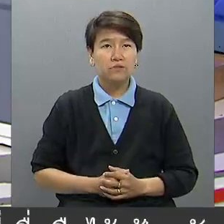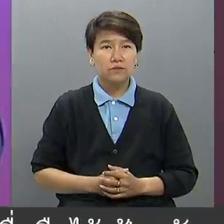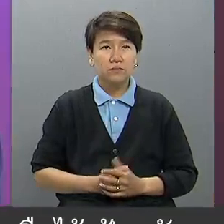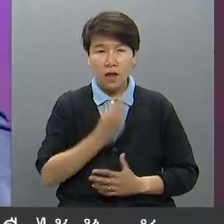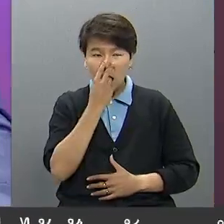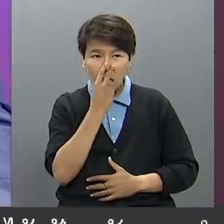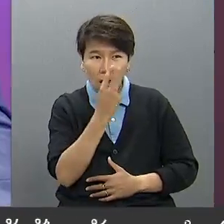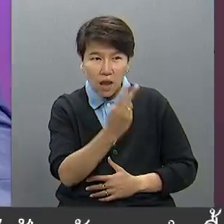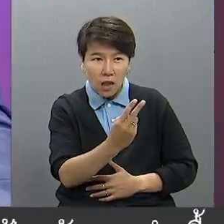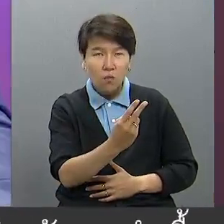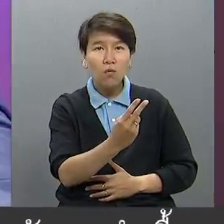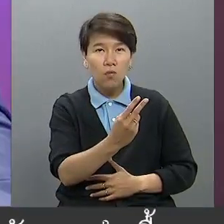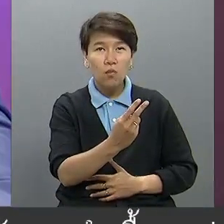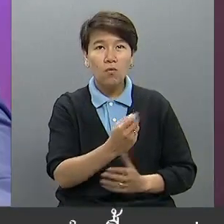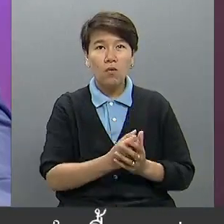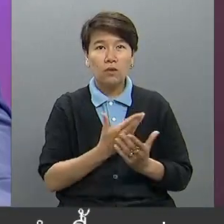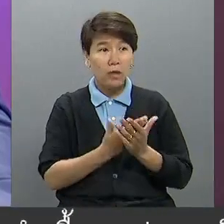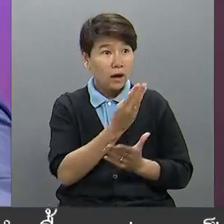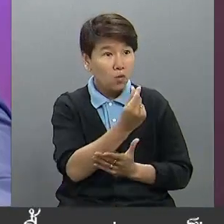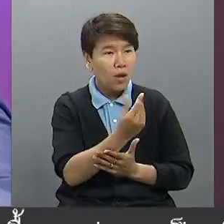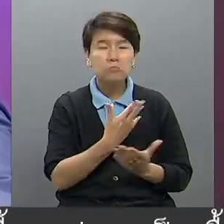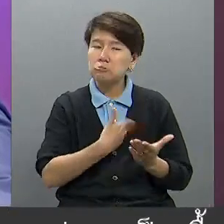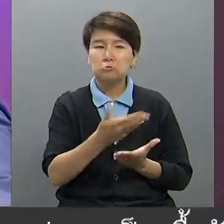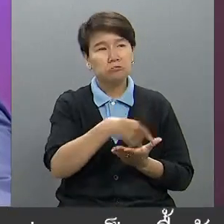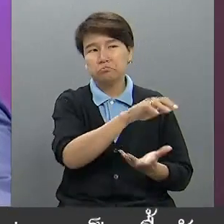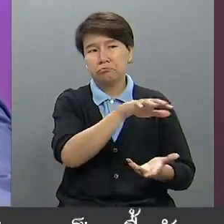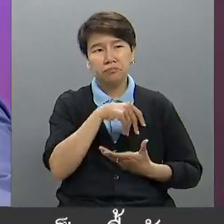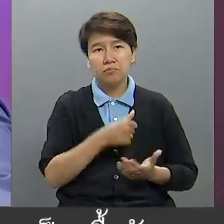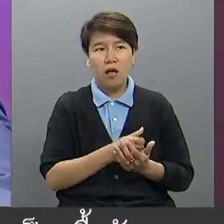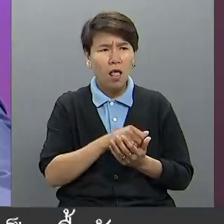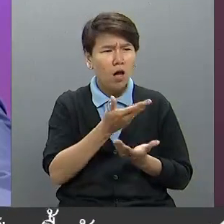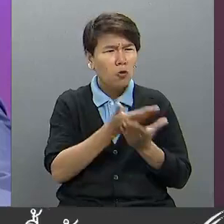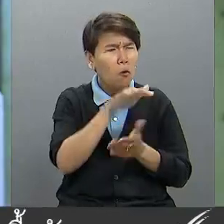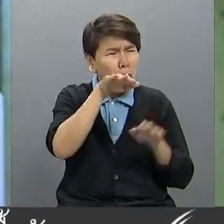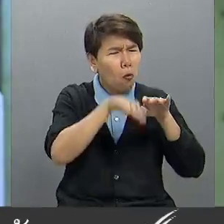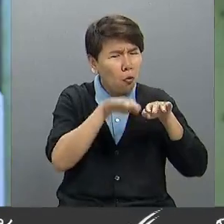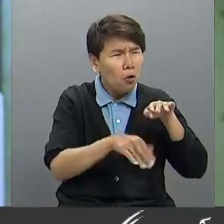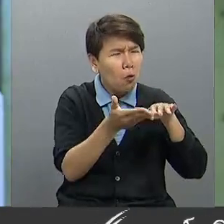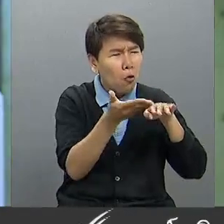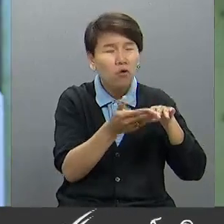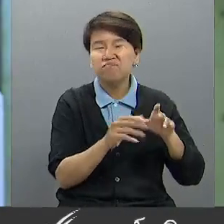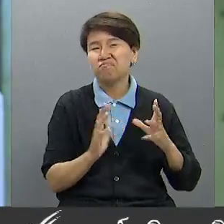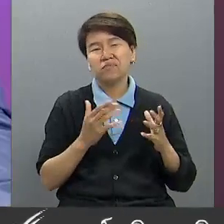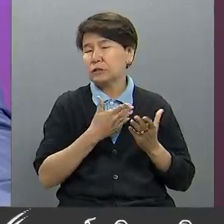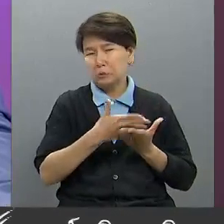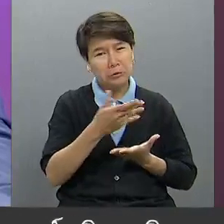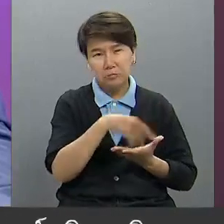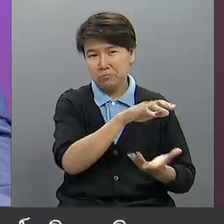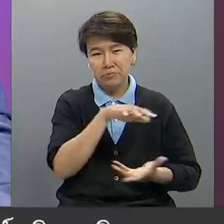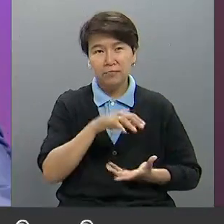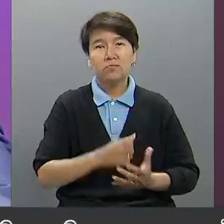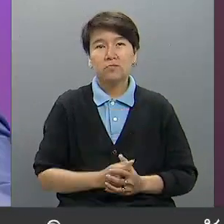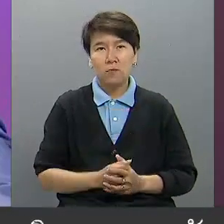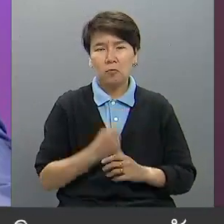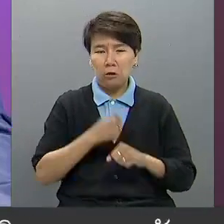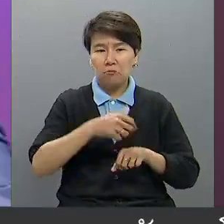บอกเลยว่าไม่เคยต่อราคานะถ้าเกิดเราต้องอยากได้หรือต้องซื้อจริงๆเพราะว่าก่อนมันจะได้แต่ละผืนมันยาก ใช่ค่ะ นะไปเที่ยวกันต่อดีกว่